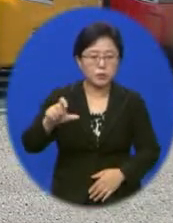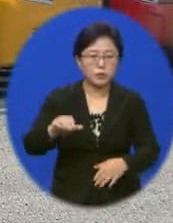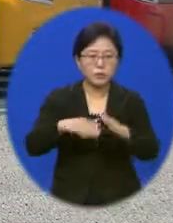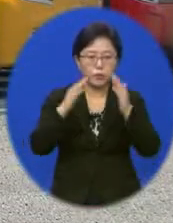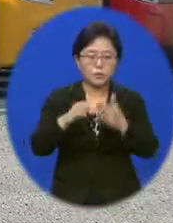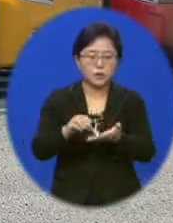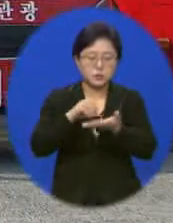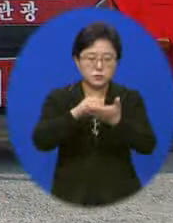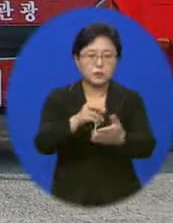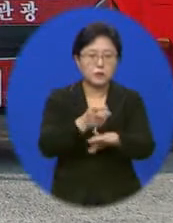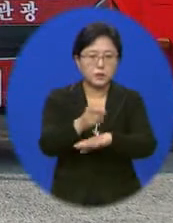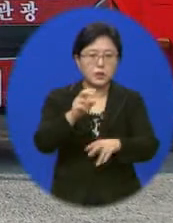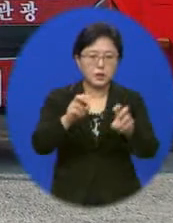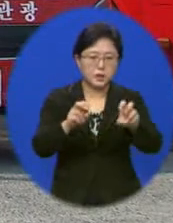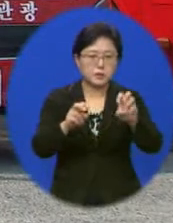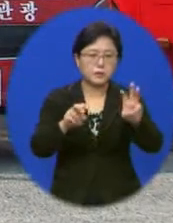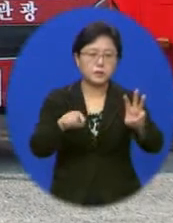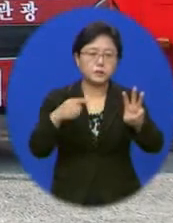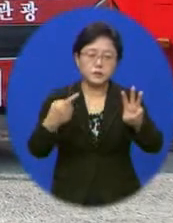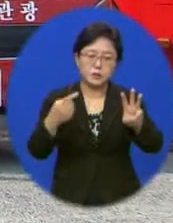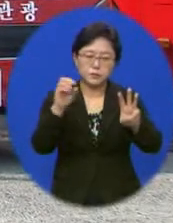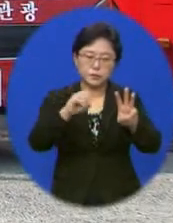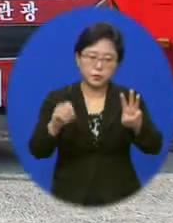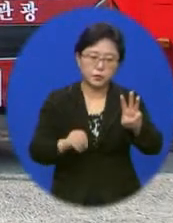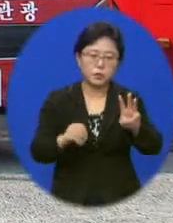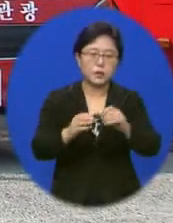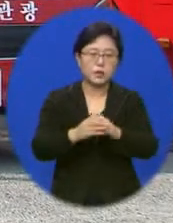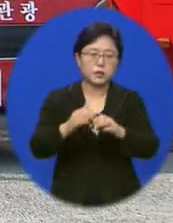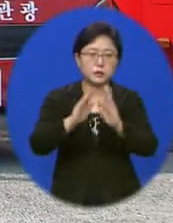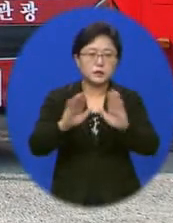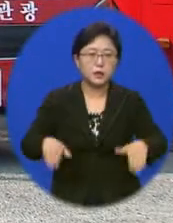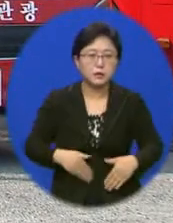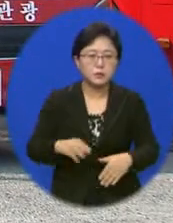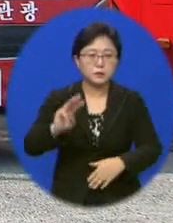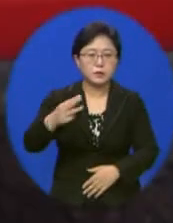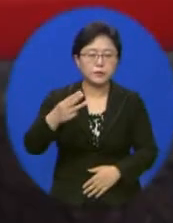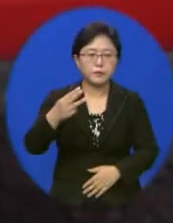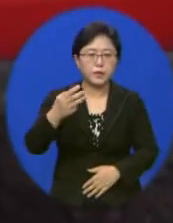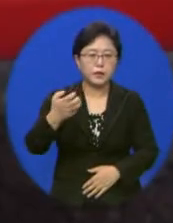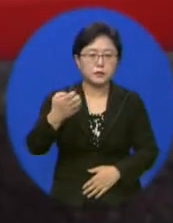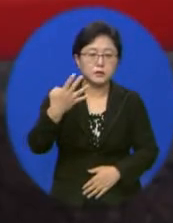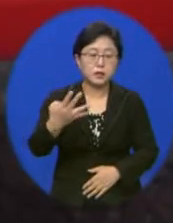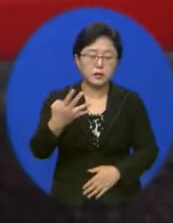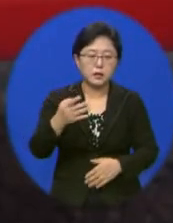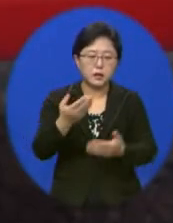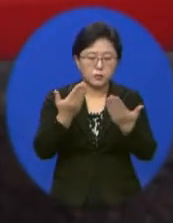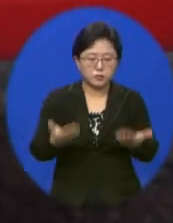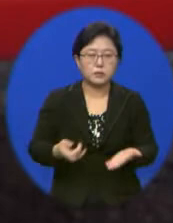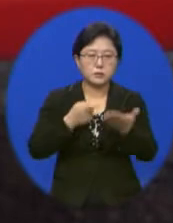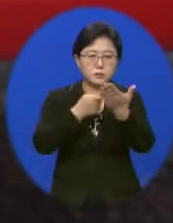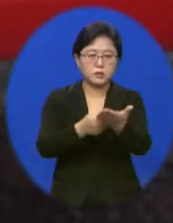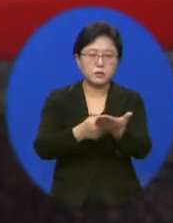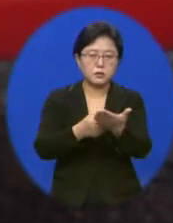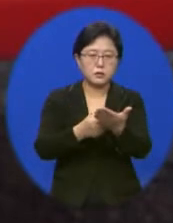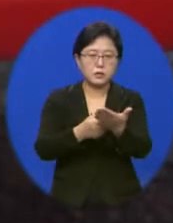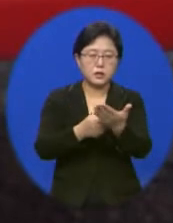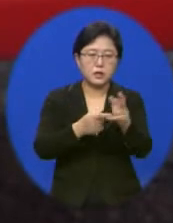전체 등록버스의 23.1%를 기록했고 전남은 384대가 휴업을 신청해